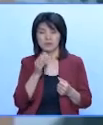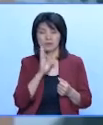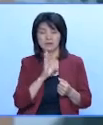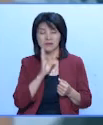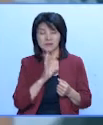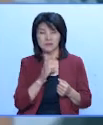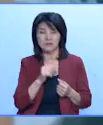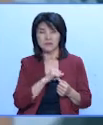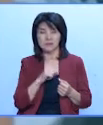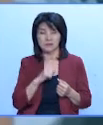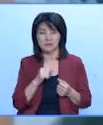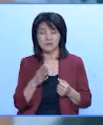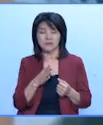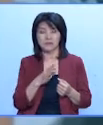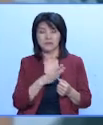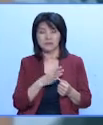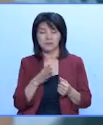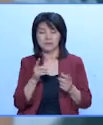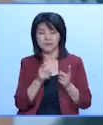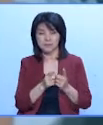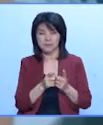Ғазиз Бекеев те соғысқа аттанады.